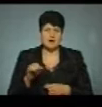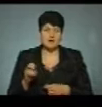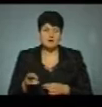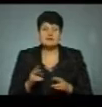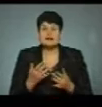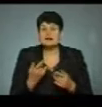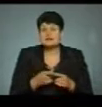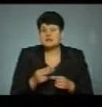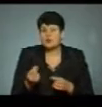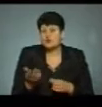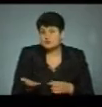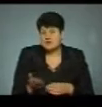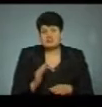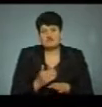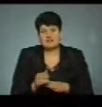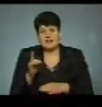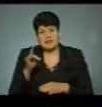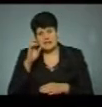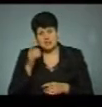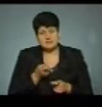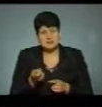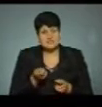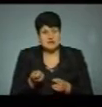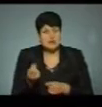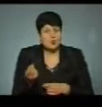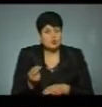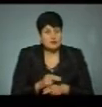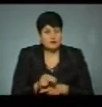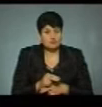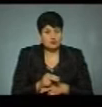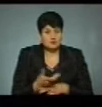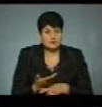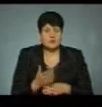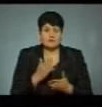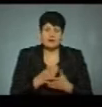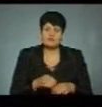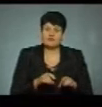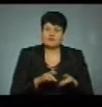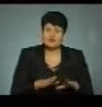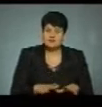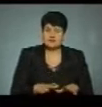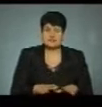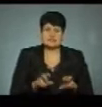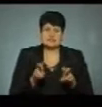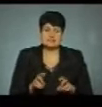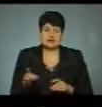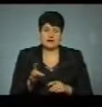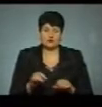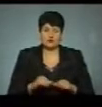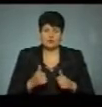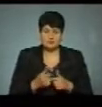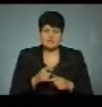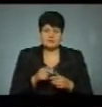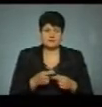це коштуватиме і чи виділить райдержадміністрація гроші на ремонт, за його словами, мають вирішити на засіданні районної комісії з питань